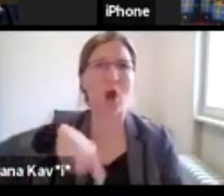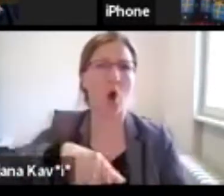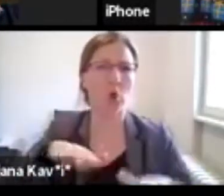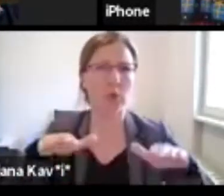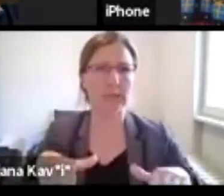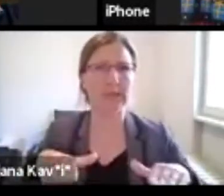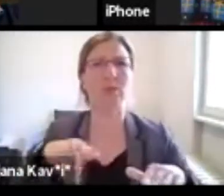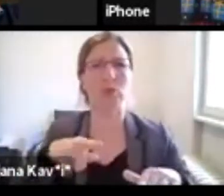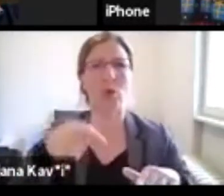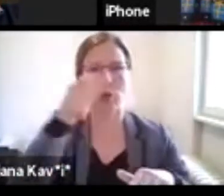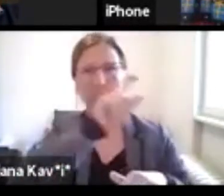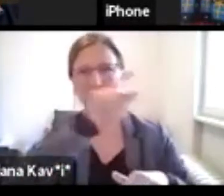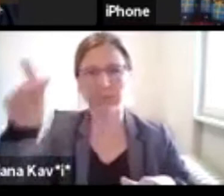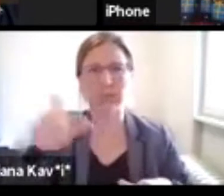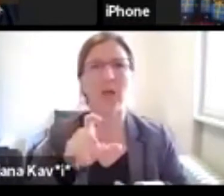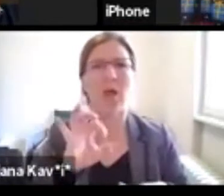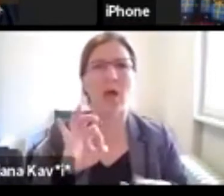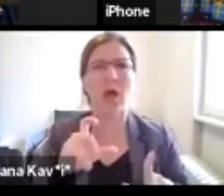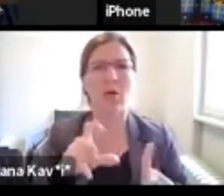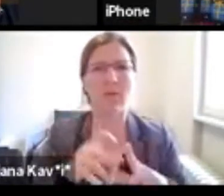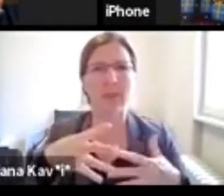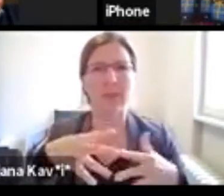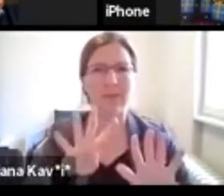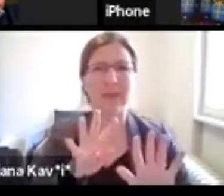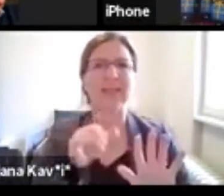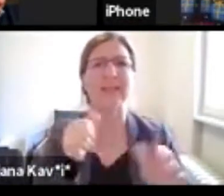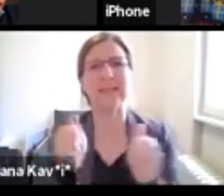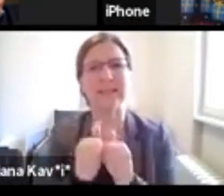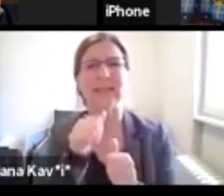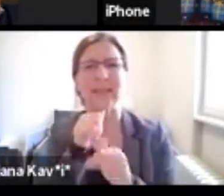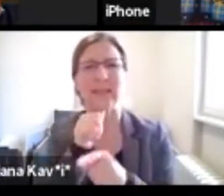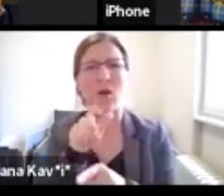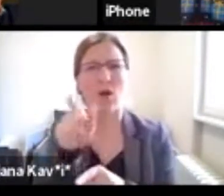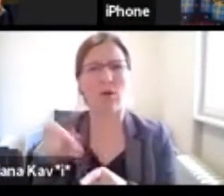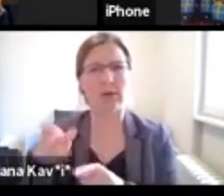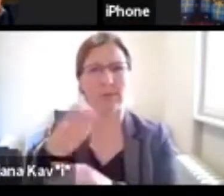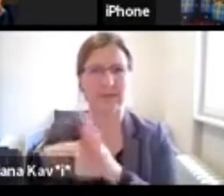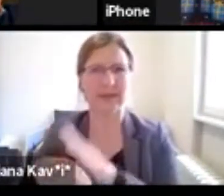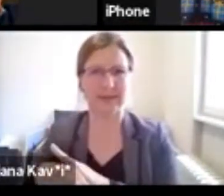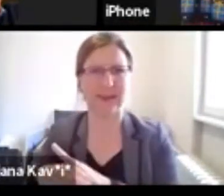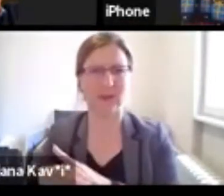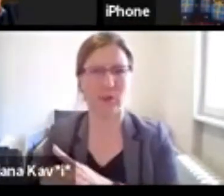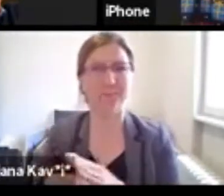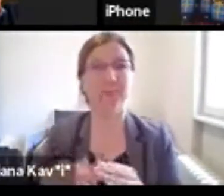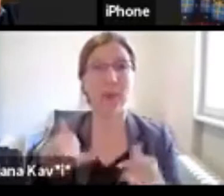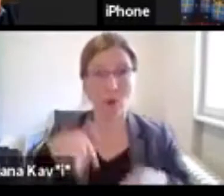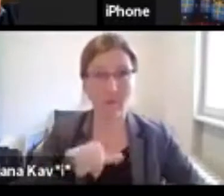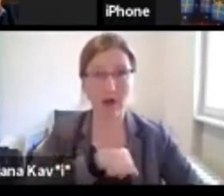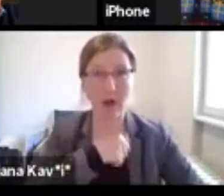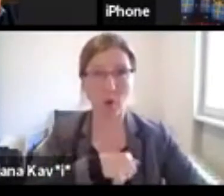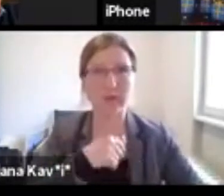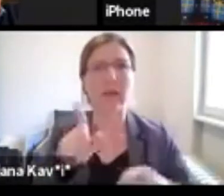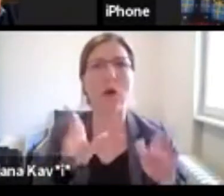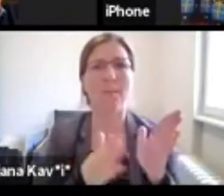aktualnog naslova COVID-19 i osobe s invaliditetom. Ovogodišnji moto Međunarodnog dana osoba s invaliditetom, a znate